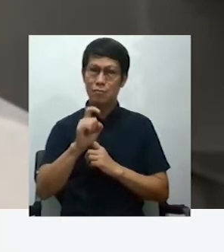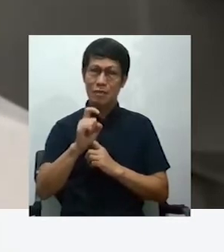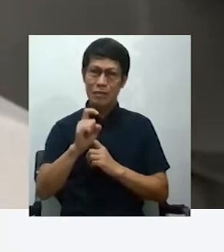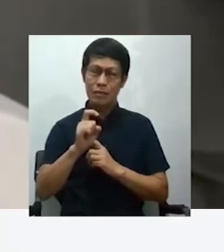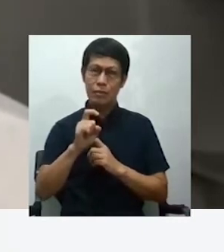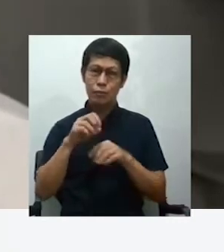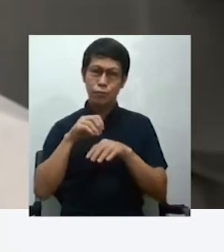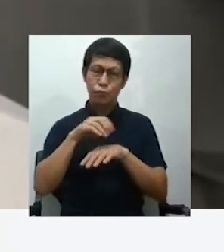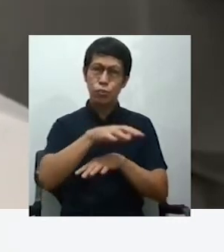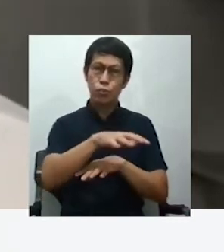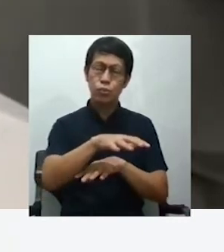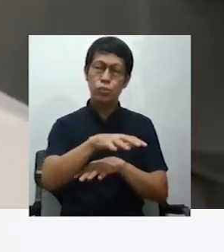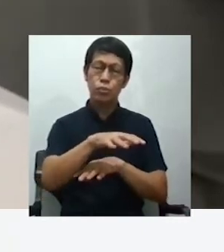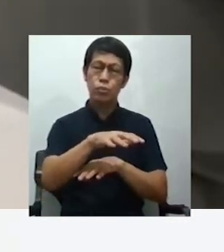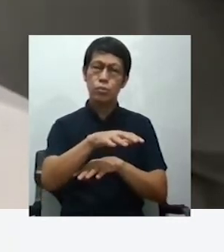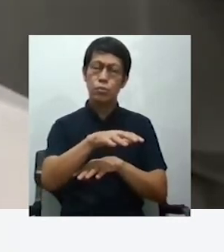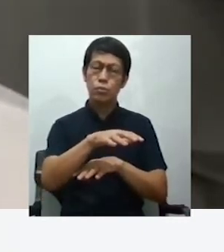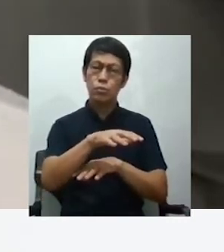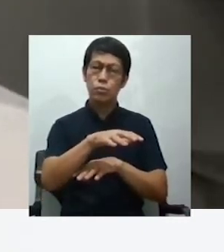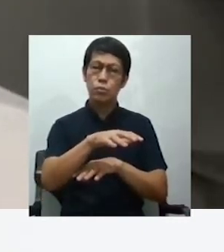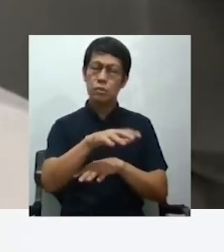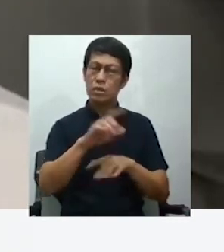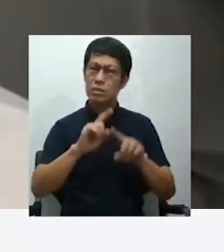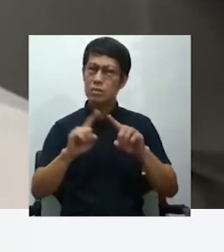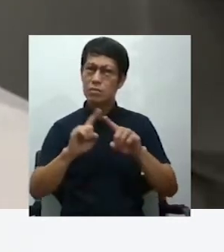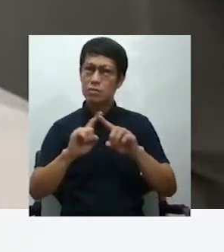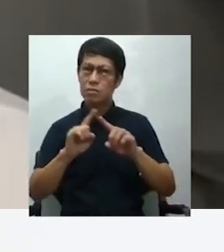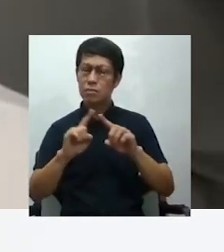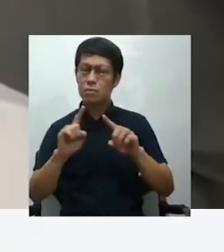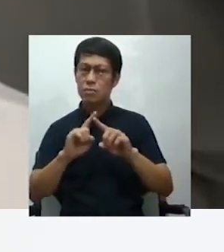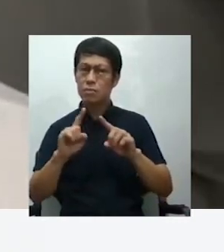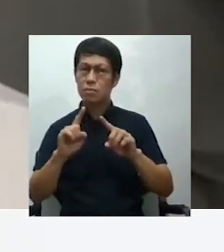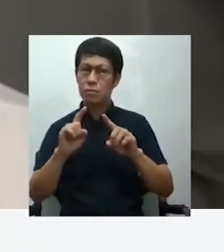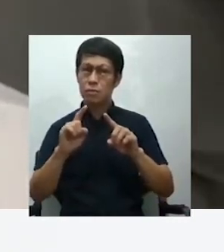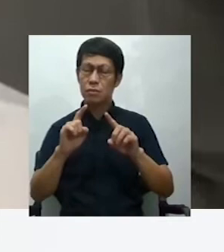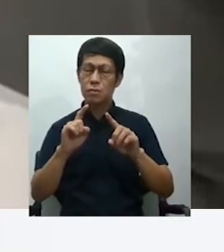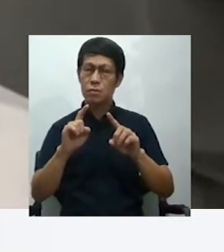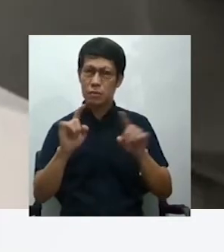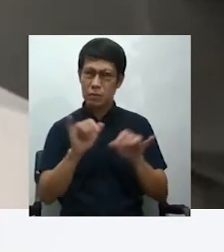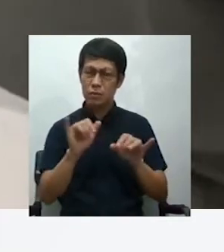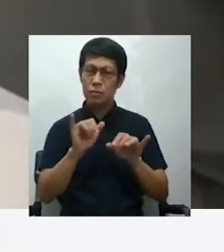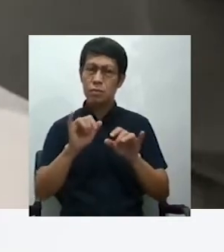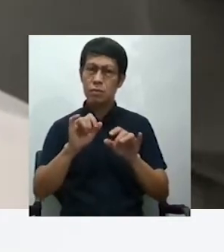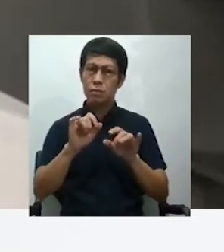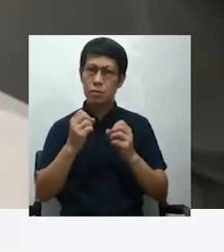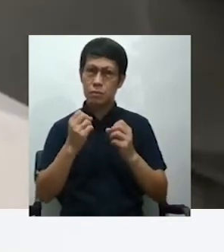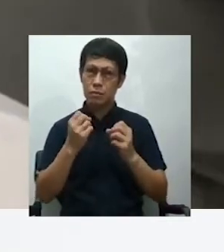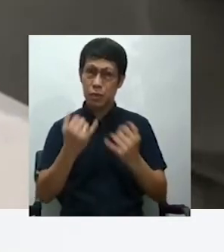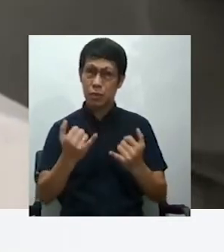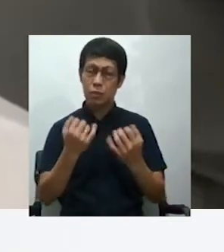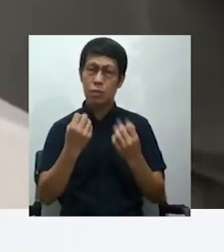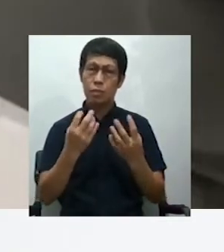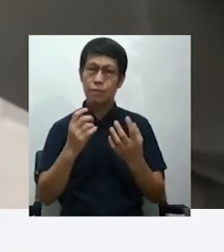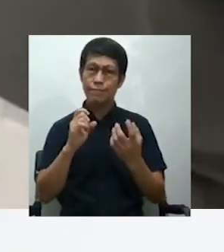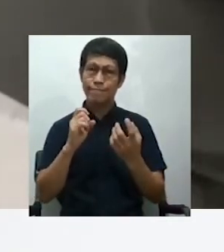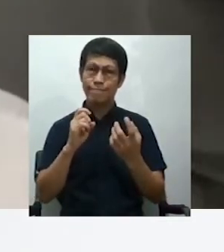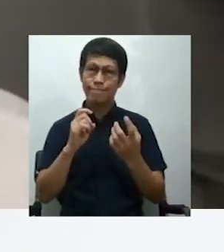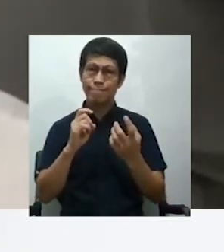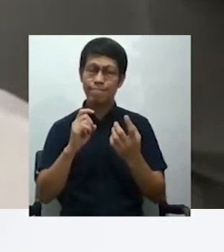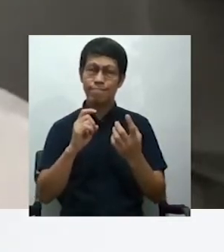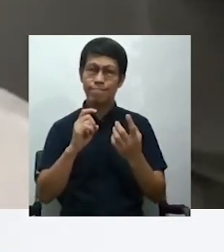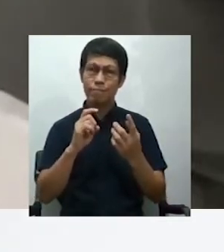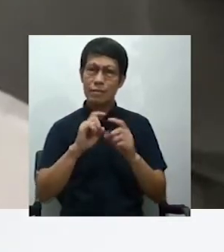transmission, kung hindi ang iba't iba pang mga cluster ng ages ng mga tao, yung mga